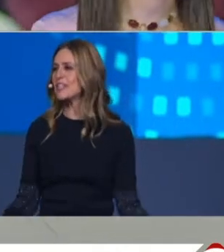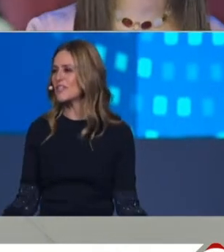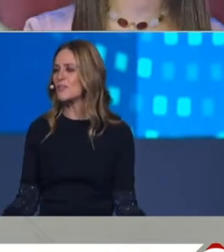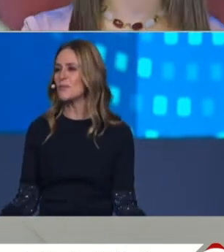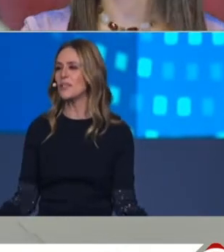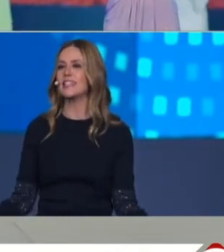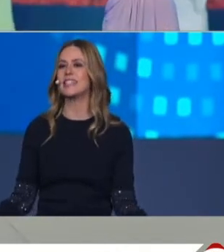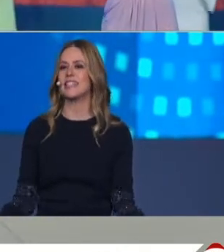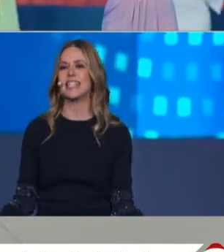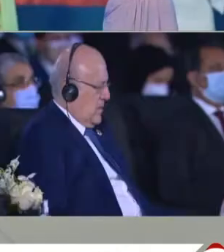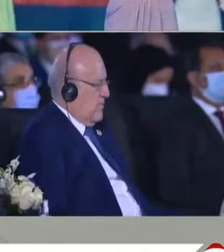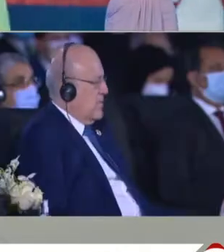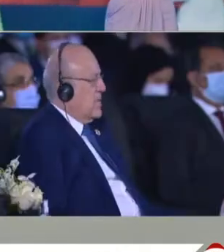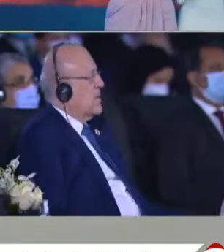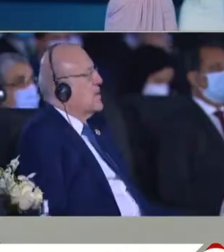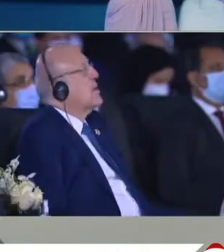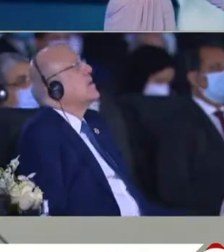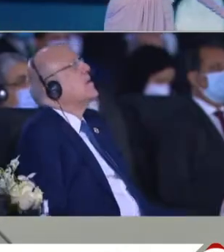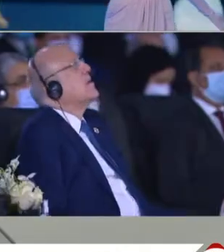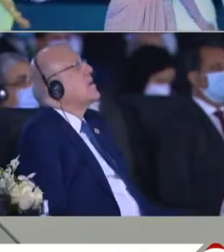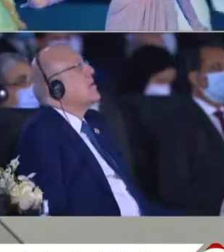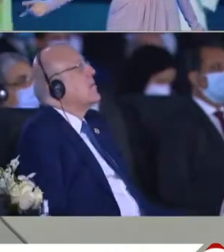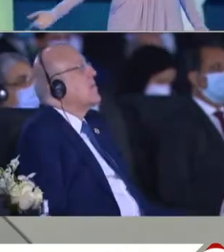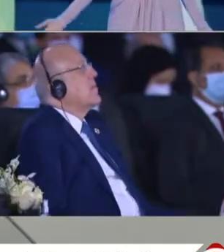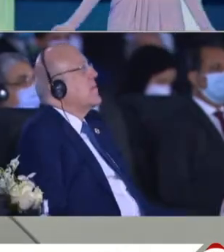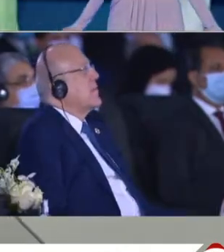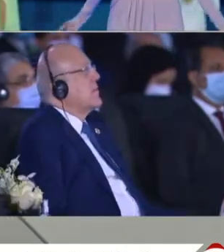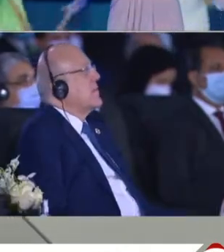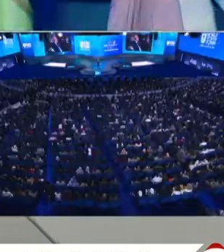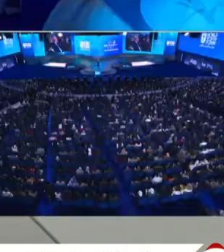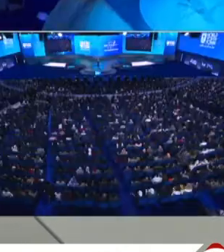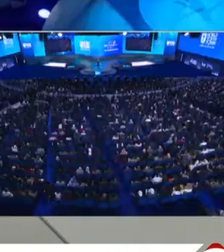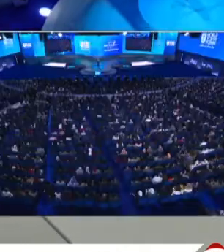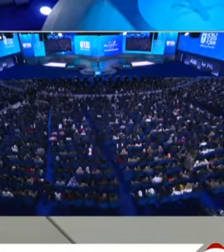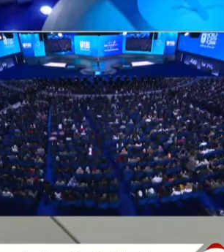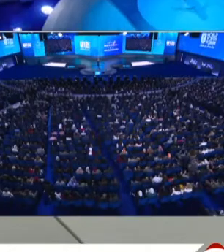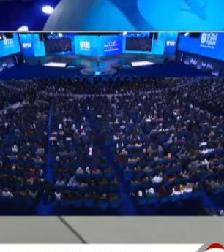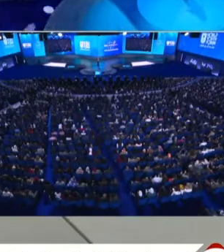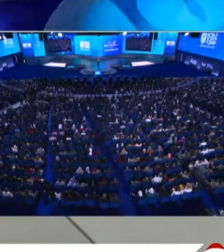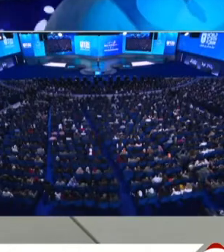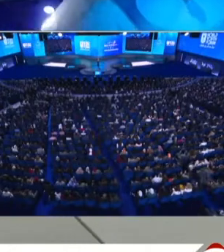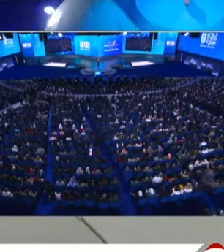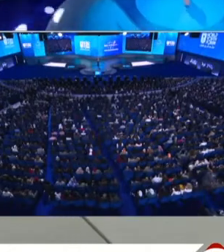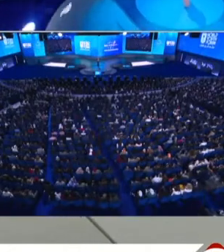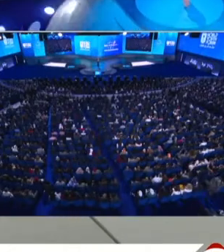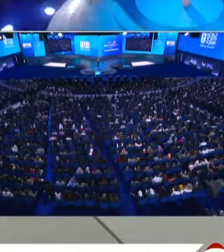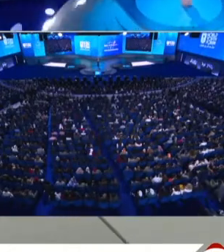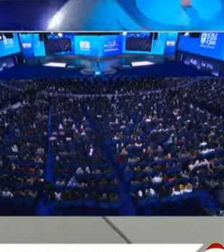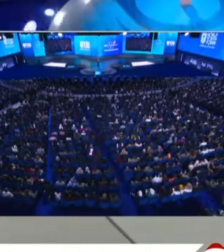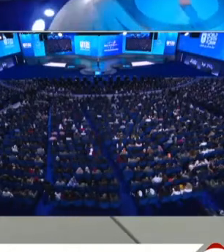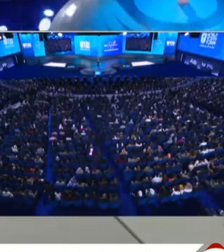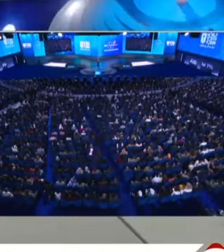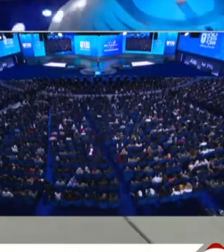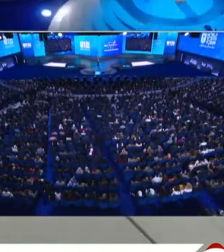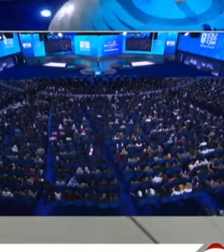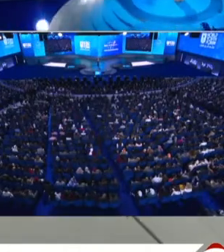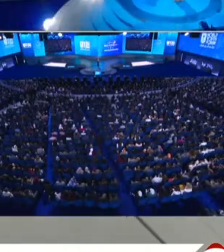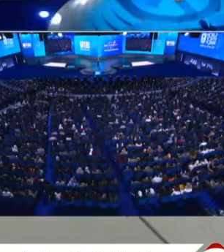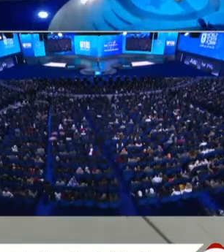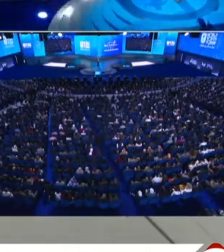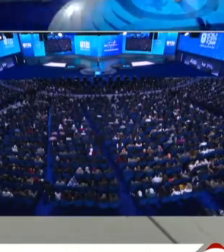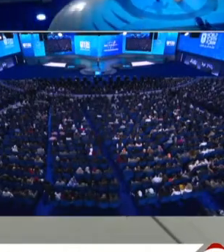او شراكات تانية. غالبا بتكون حاجات ثنائيه او ثلاثيه او رباعيه، مجموعه من الدول بتقول ان احنا شايفين ان